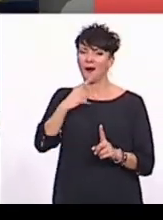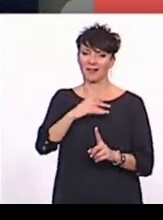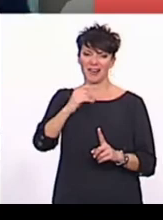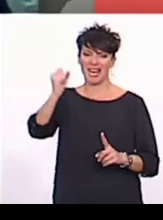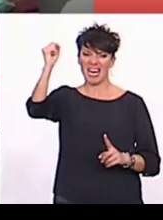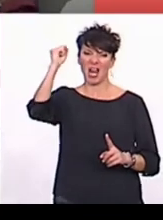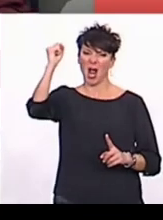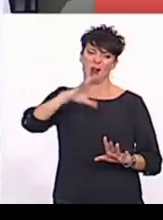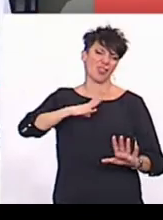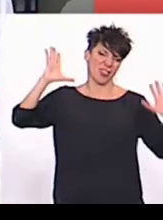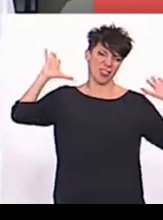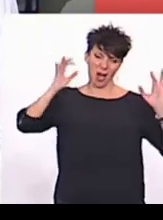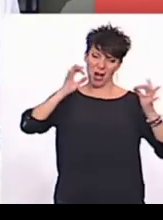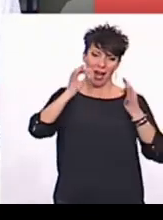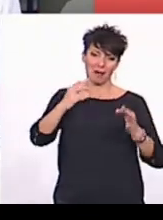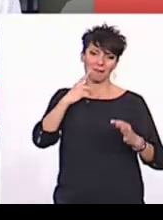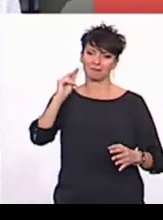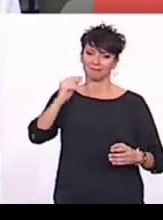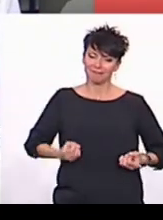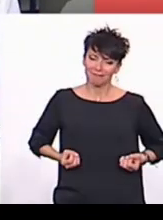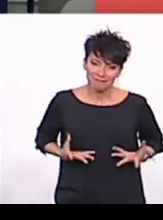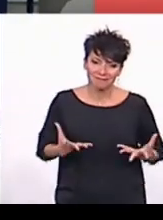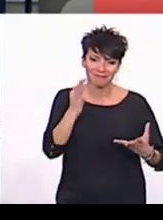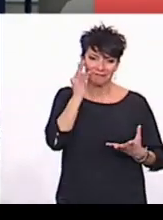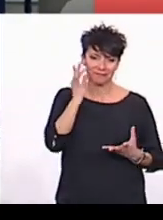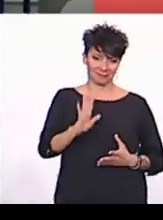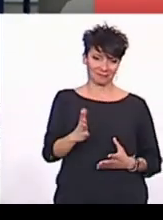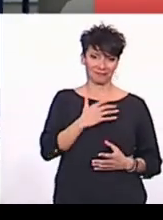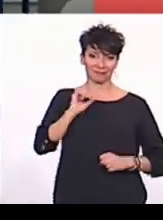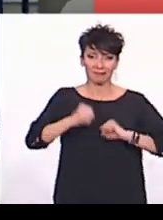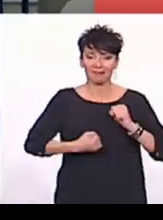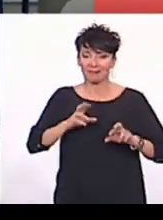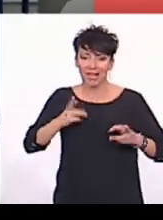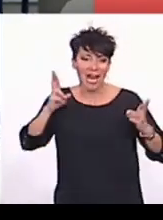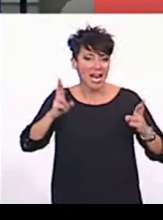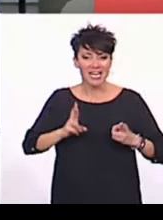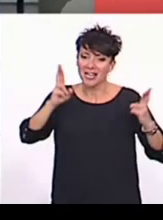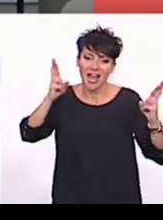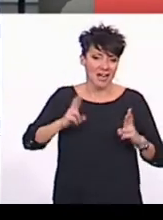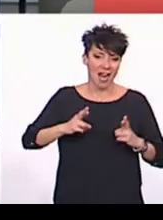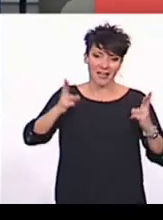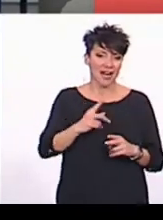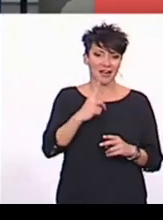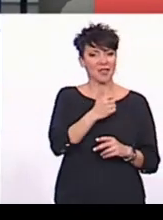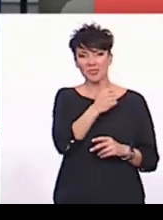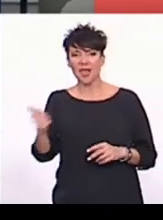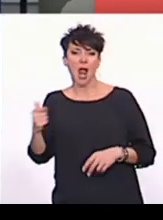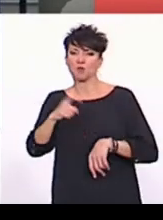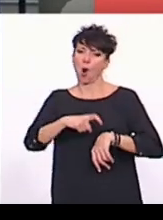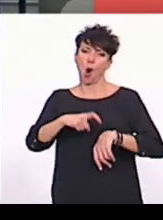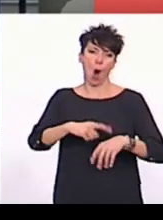ήρωες. Υπόσχονται να δώσουν τον καλύτερο τους εαυτό. Σε διαρκή ένταση, που δεν είναι μόνο το ωράριο το